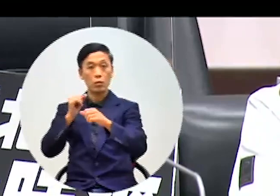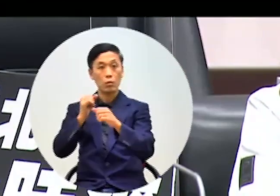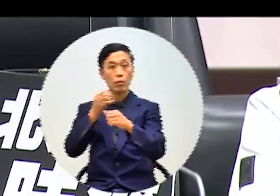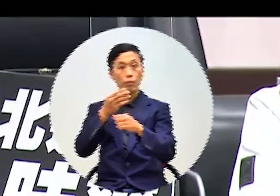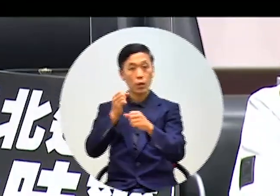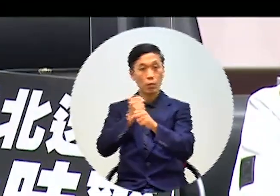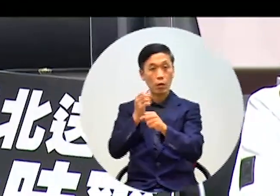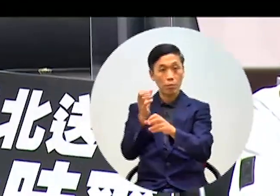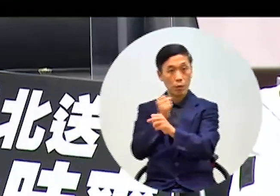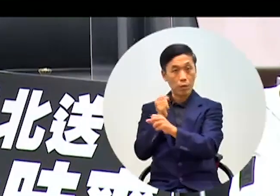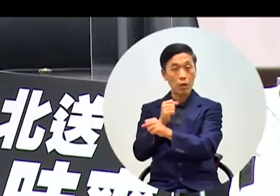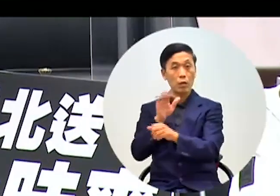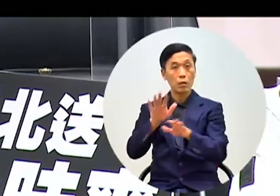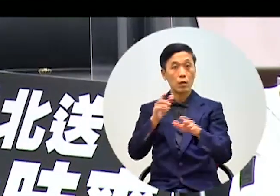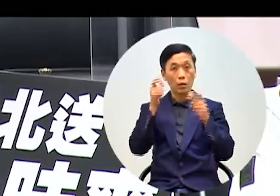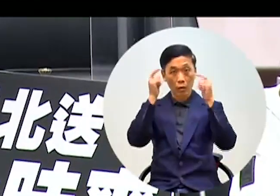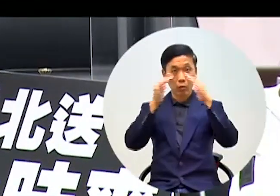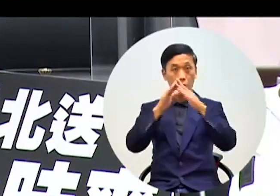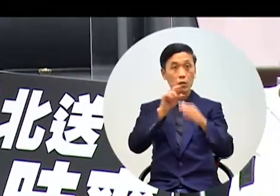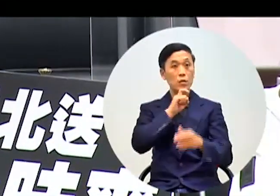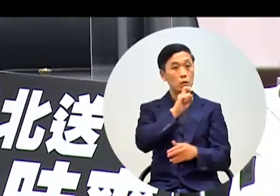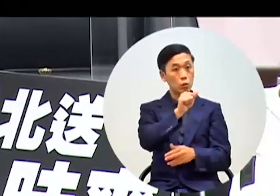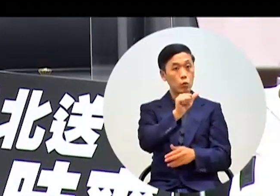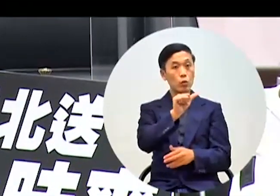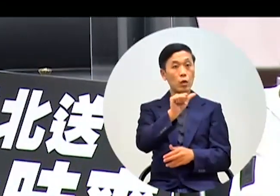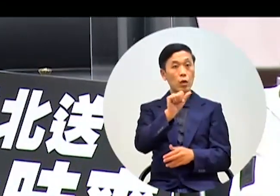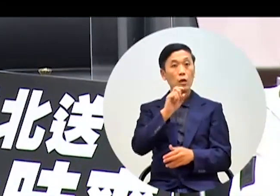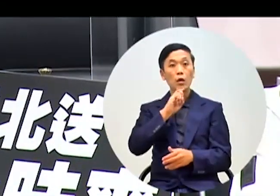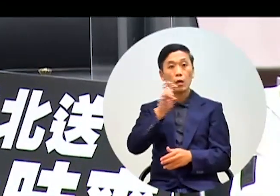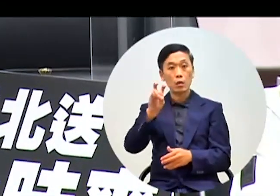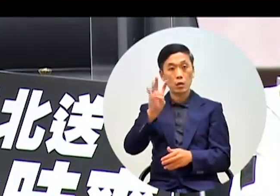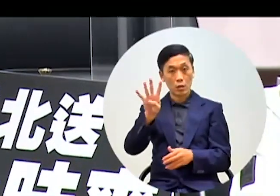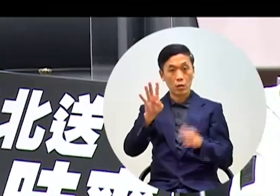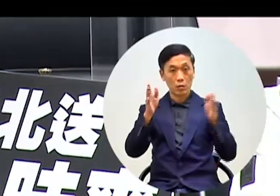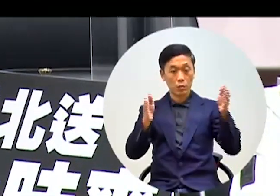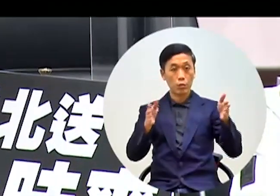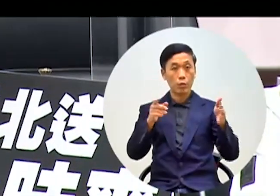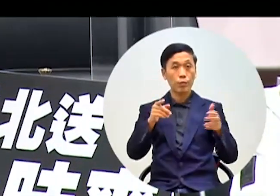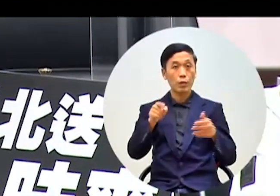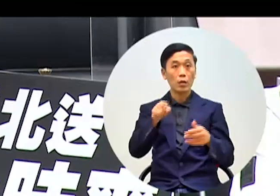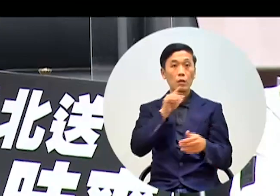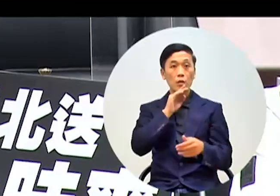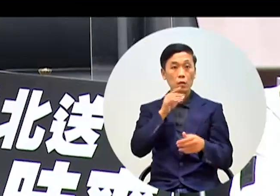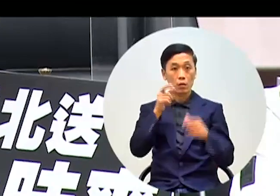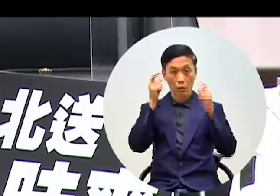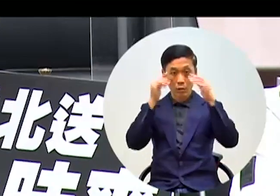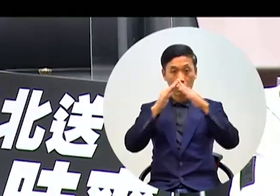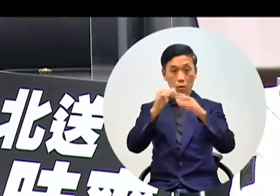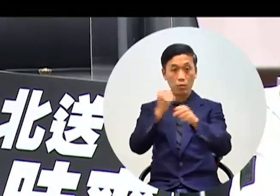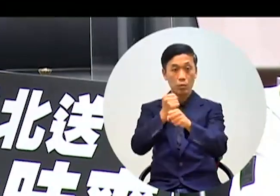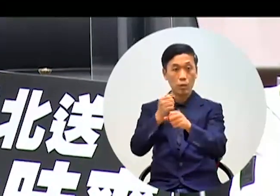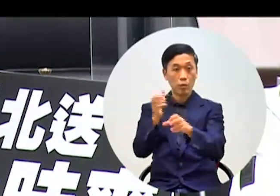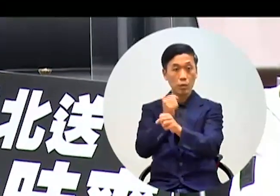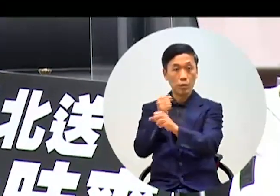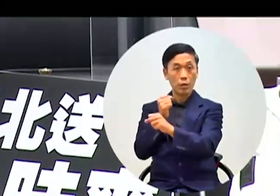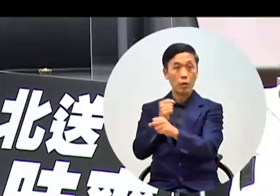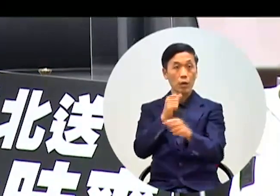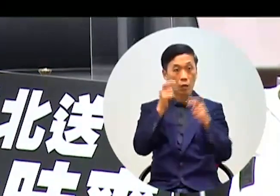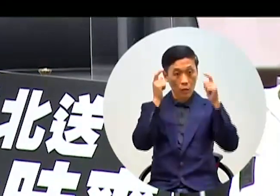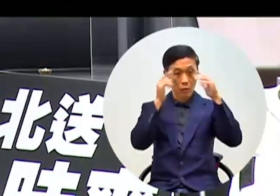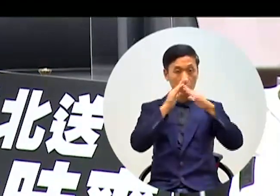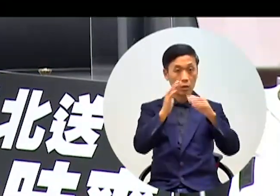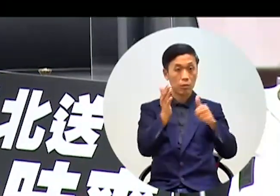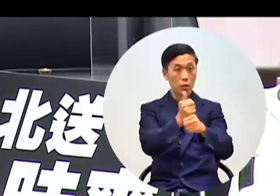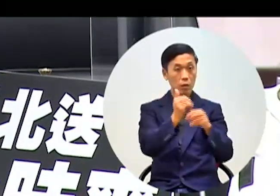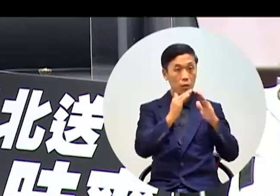调高雄今年15到24岁的青年以及全年龄是我们高雄失业率六都最低，但是我必须